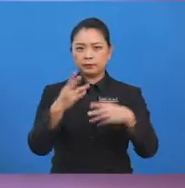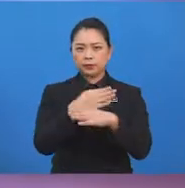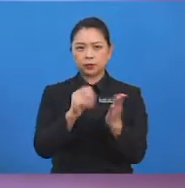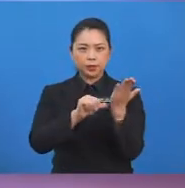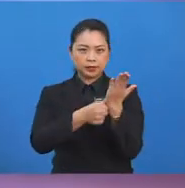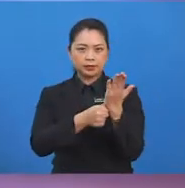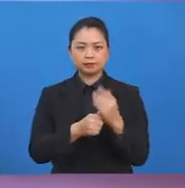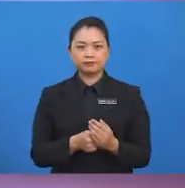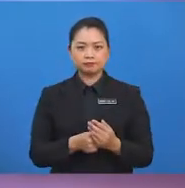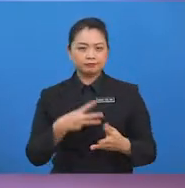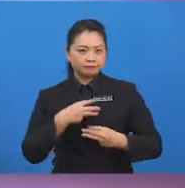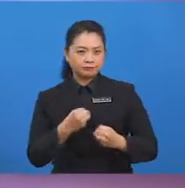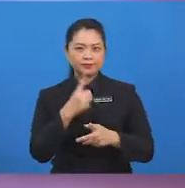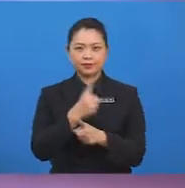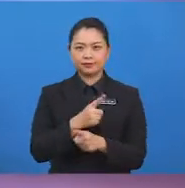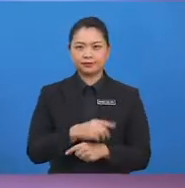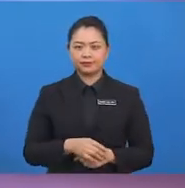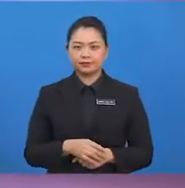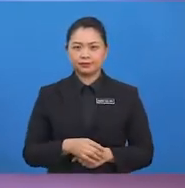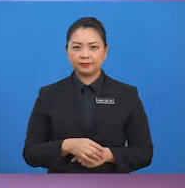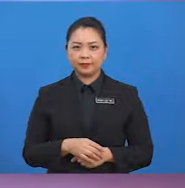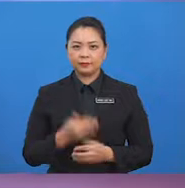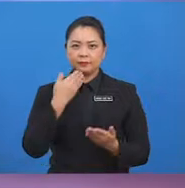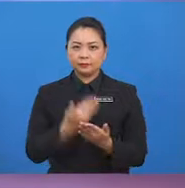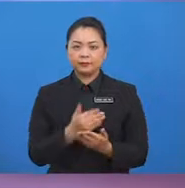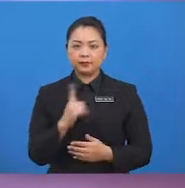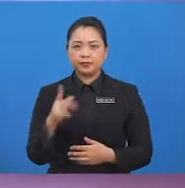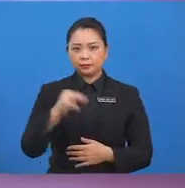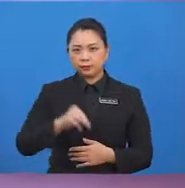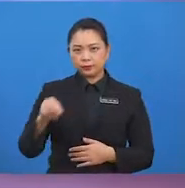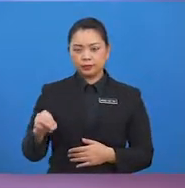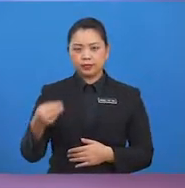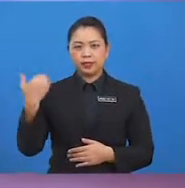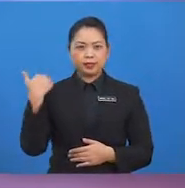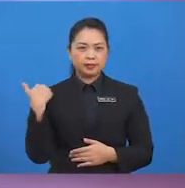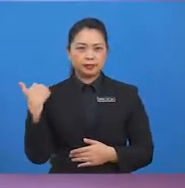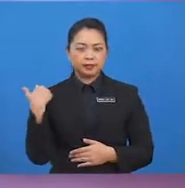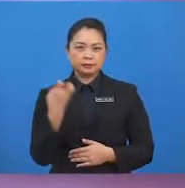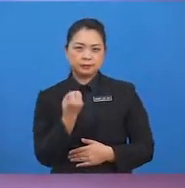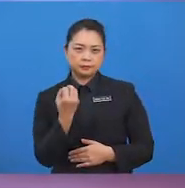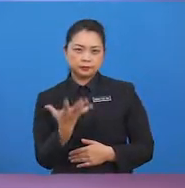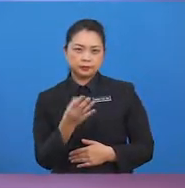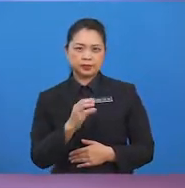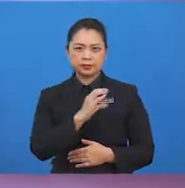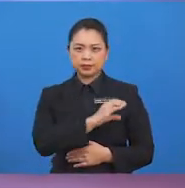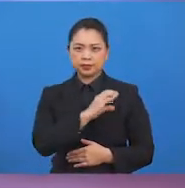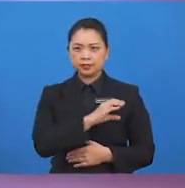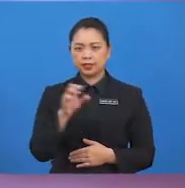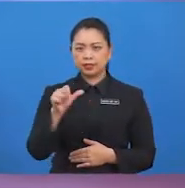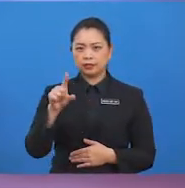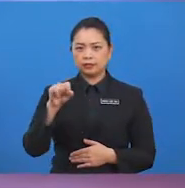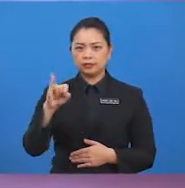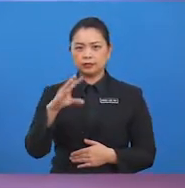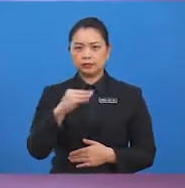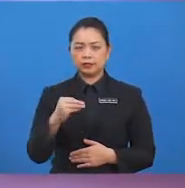asalnya. Menarik bukan? Baiklah murid-murid, terdapat beberapa ciri alloy dan